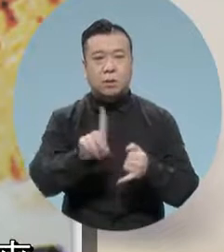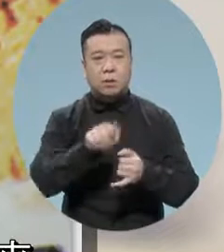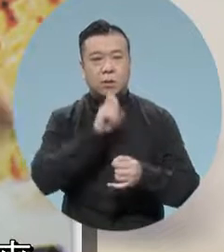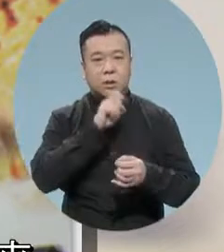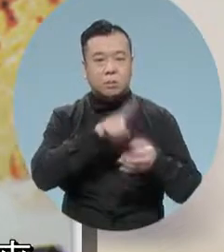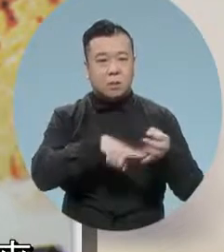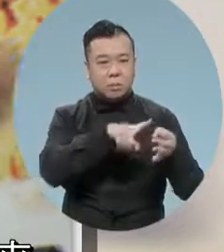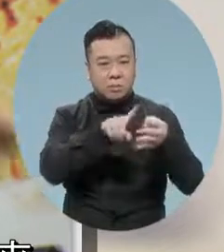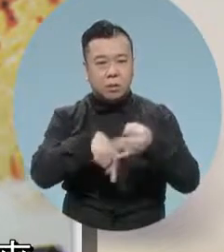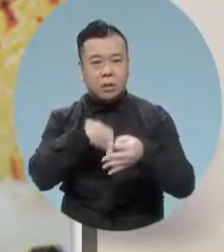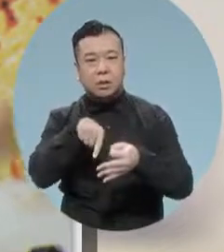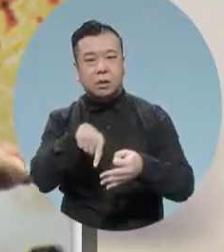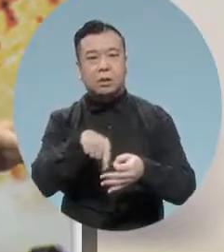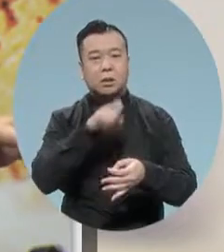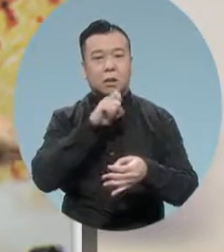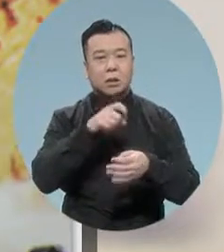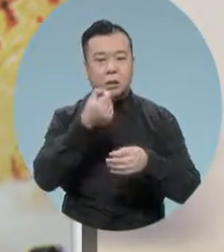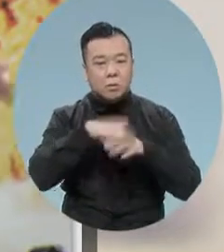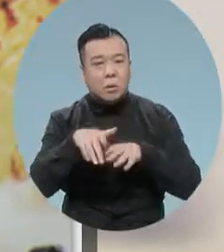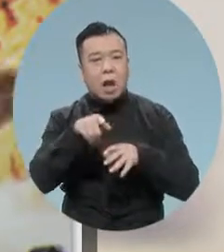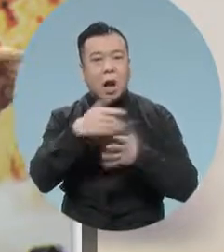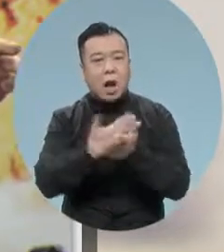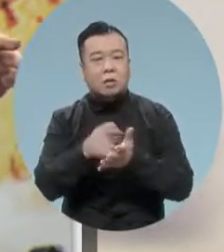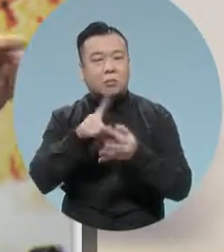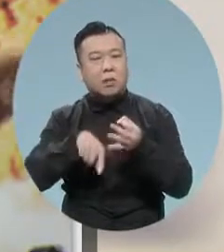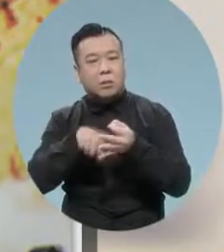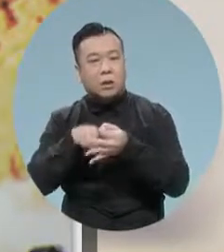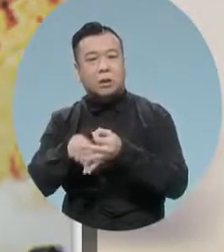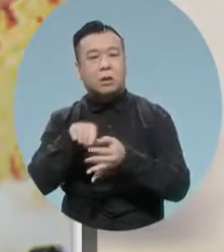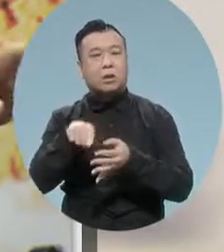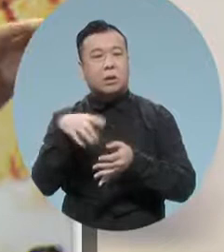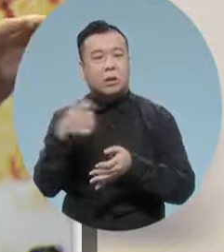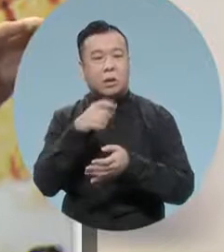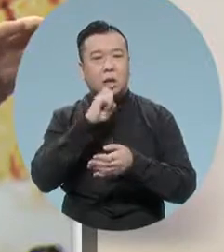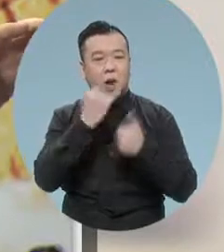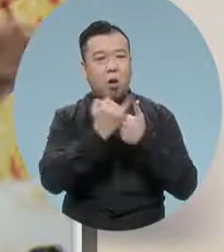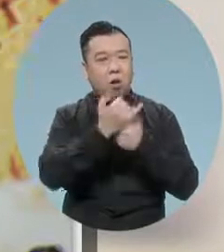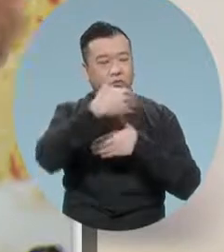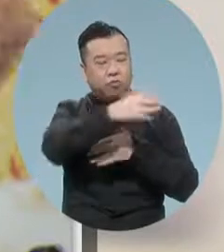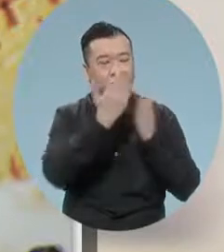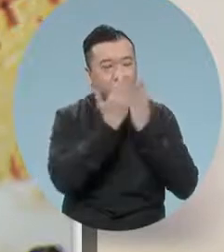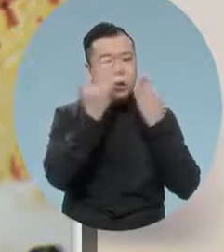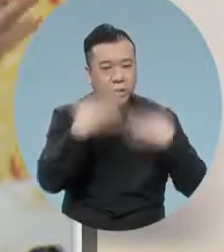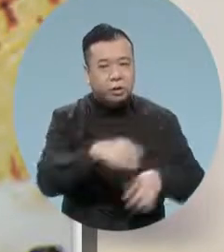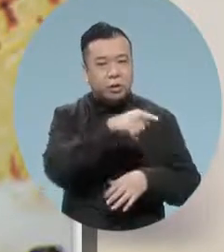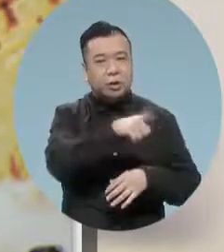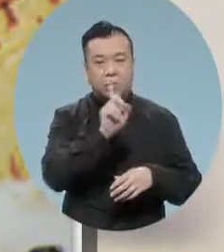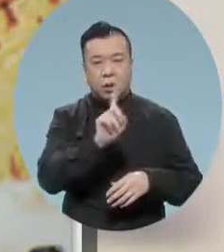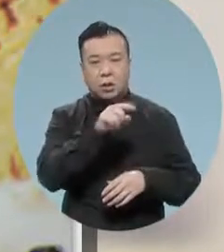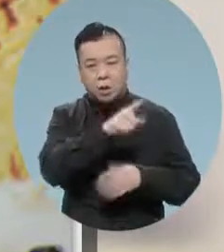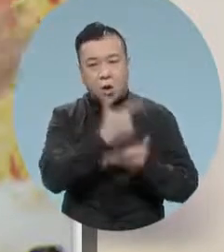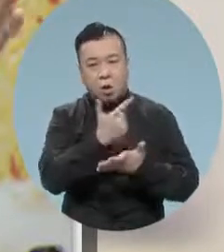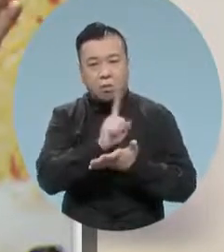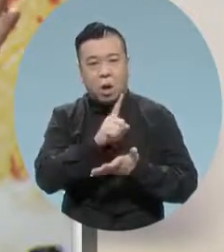延年、陳橋連、周恩來、鄧小平，很多很多這些留學生，他們都是非常側